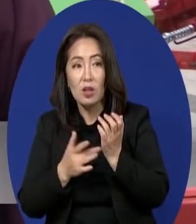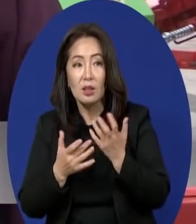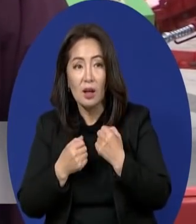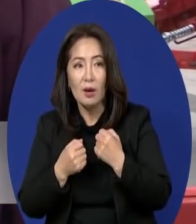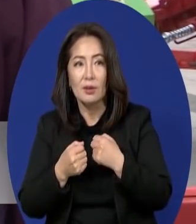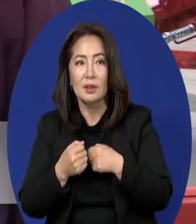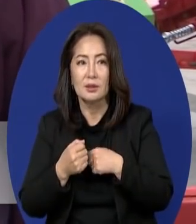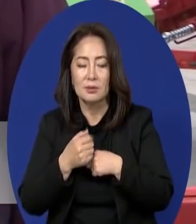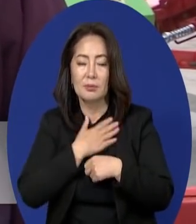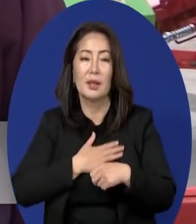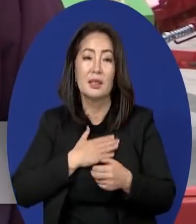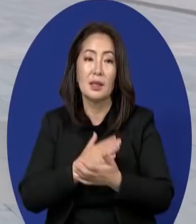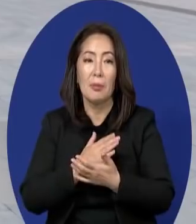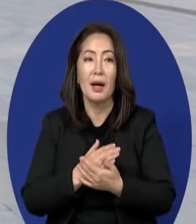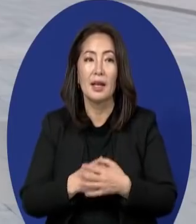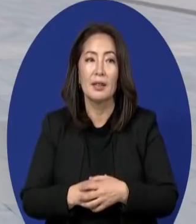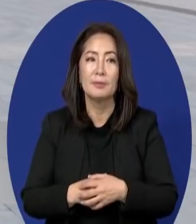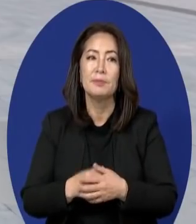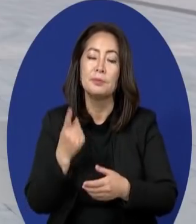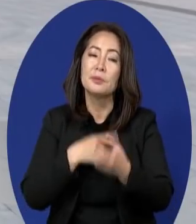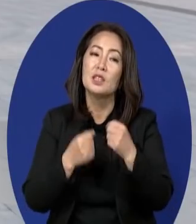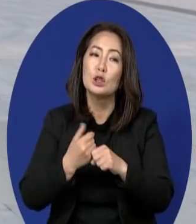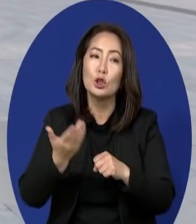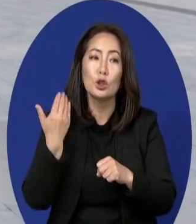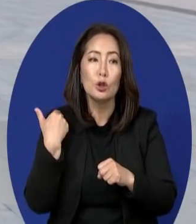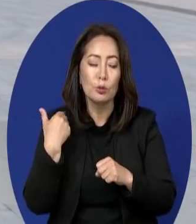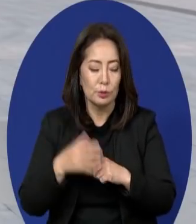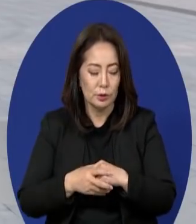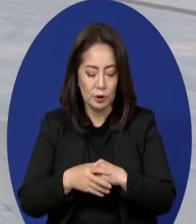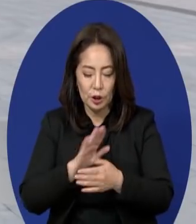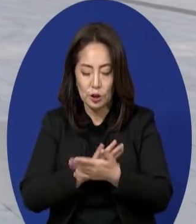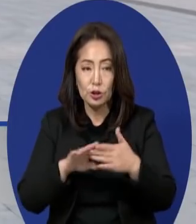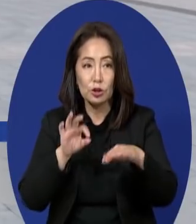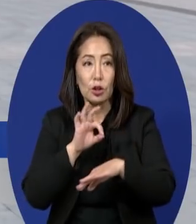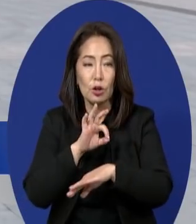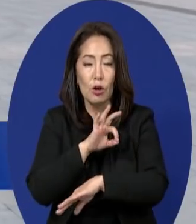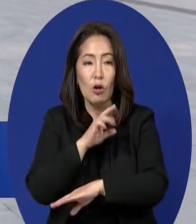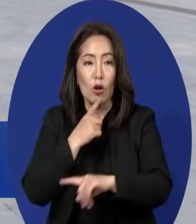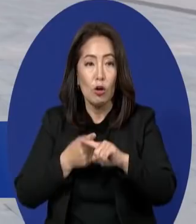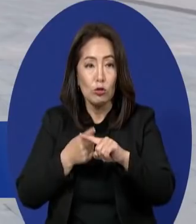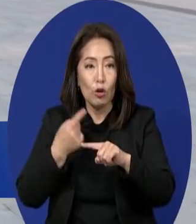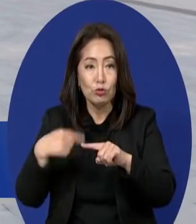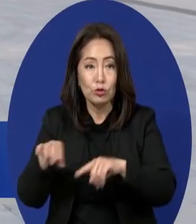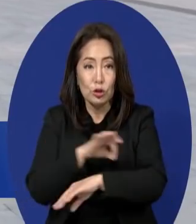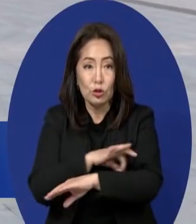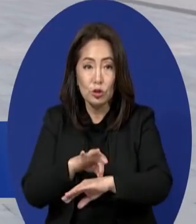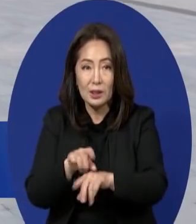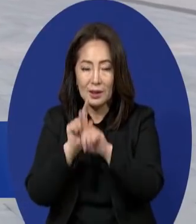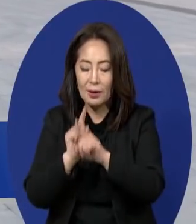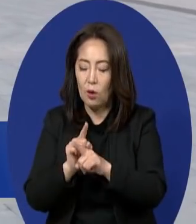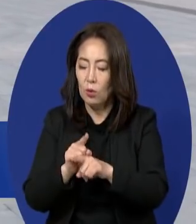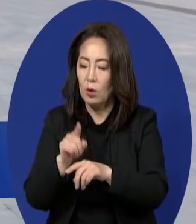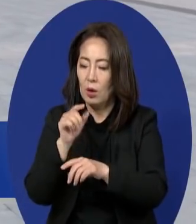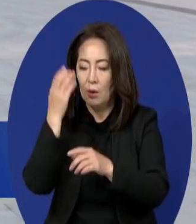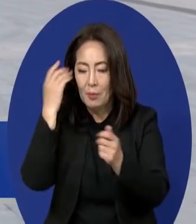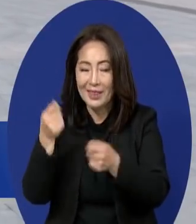Сайхан ирээд авч байгаа даа маш их баяртай байна. Өнгөрсөн жилийн хувьд бас энэ шинэ өдөө төслөө хэрэгжүүлж байгаа энэ малчтаа туслах дээрээс нь газар